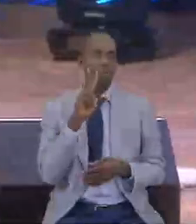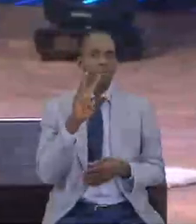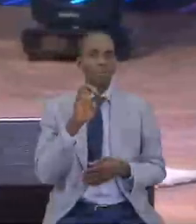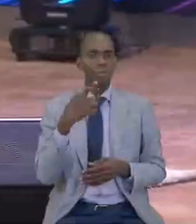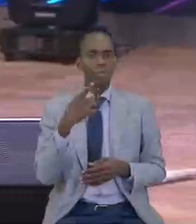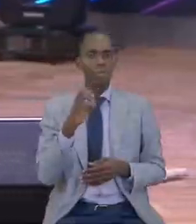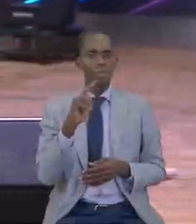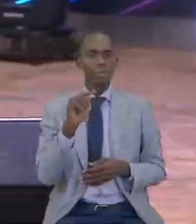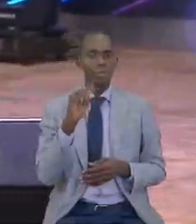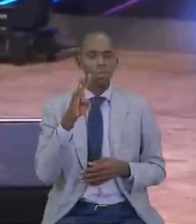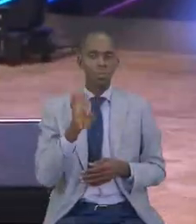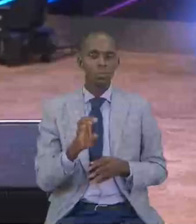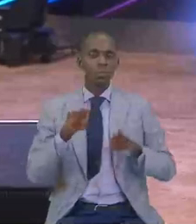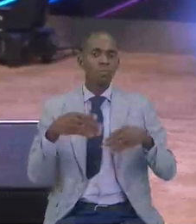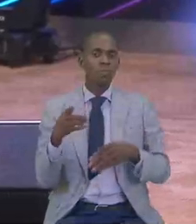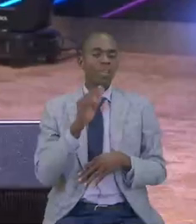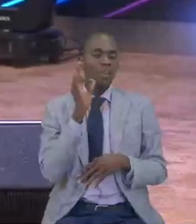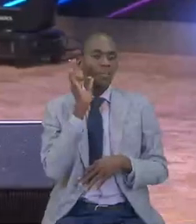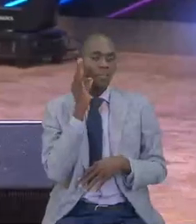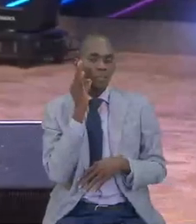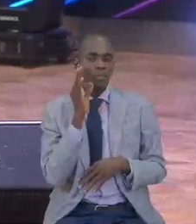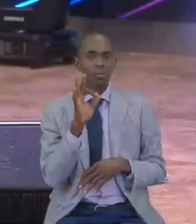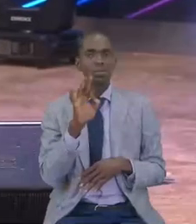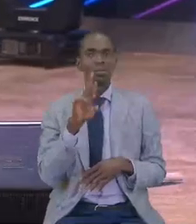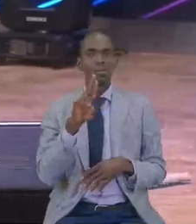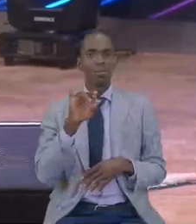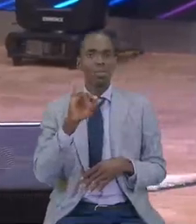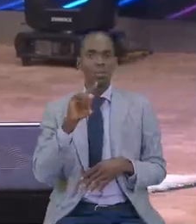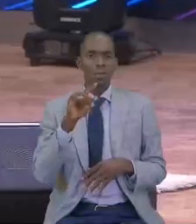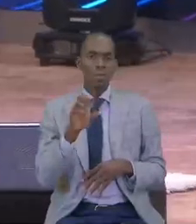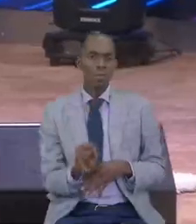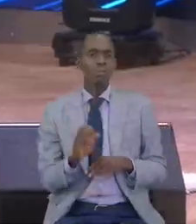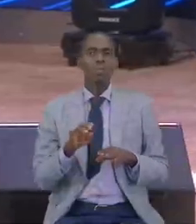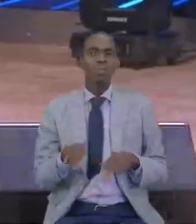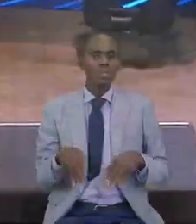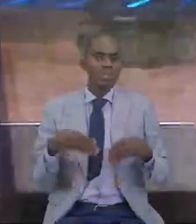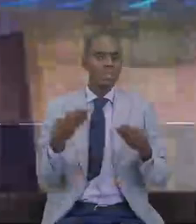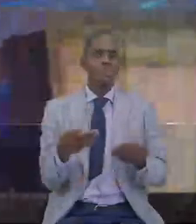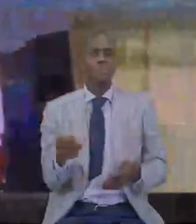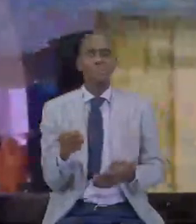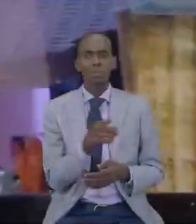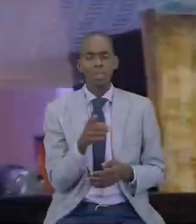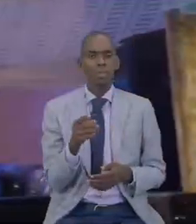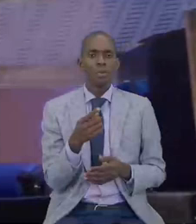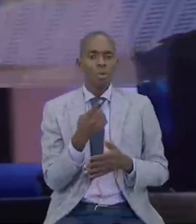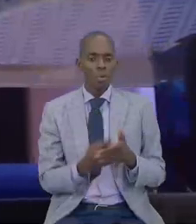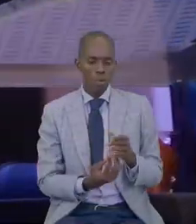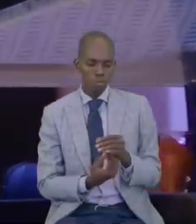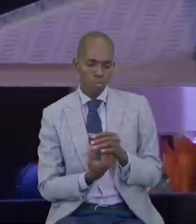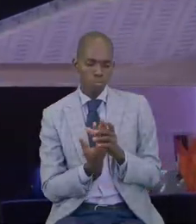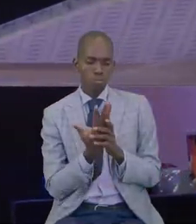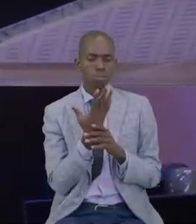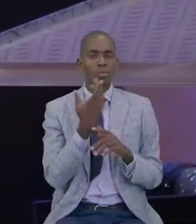des fruits. Il leur donnait ce qui poussait donc de la terre, c'est ce qu'il leur